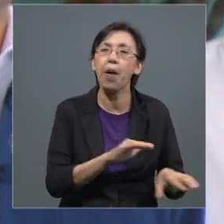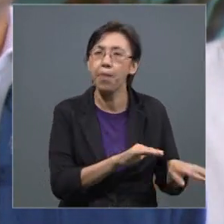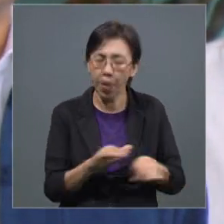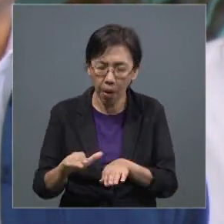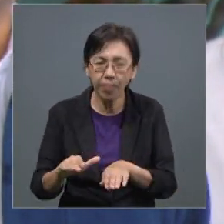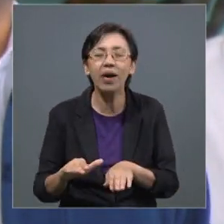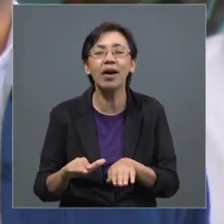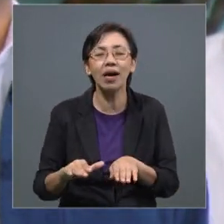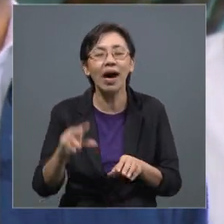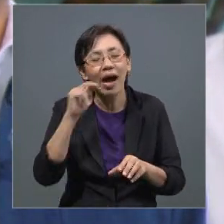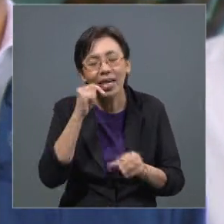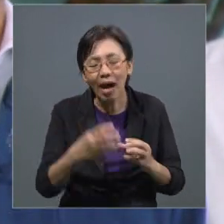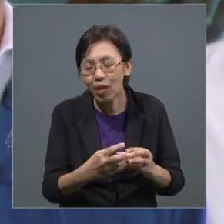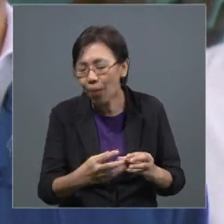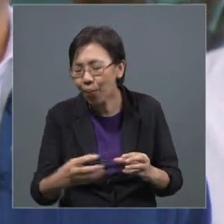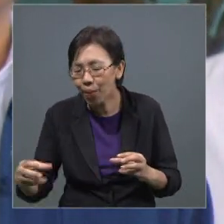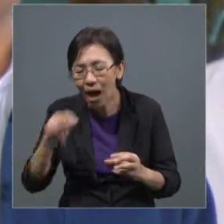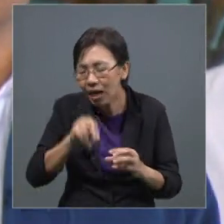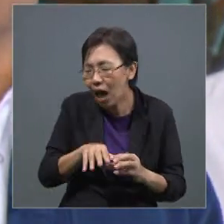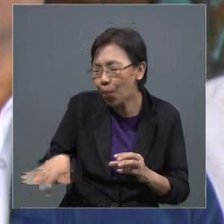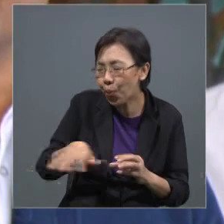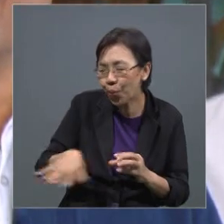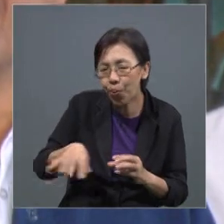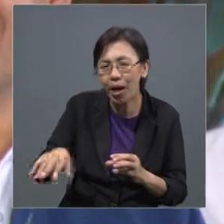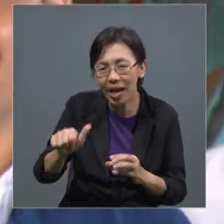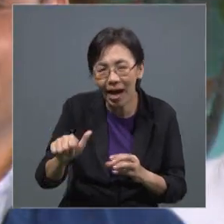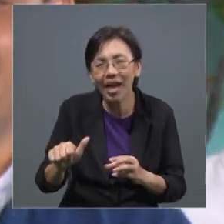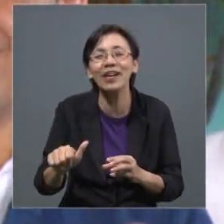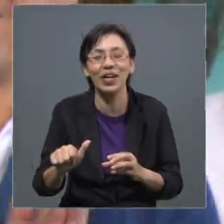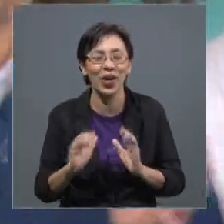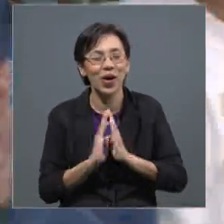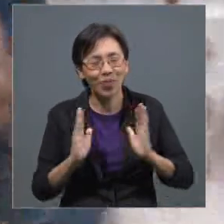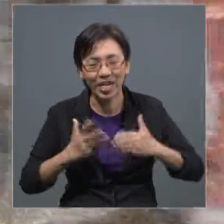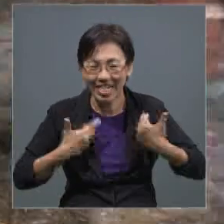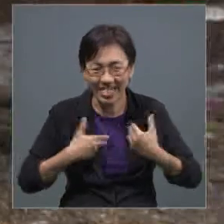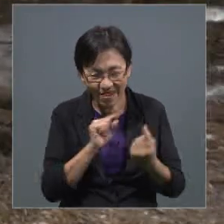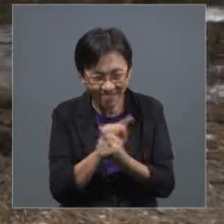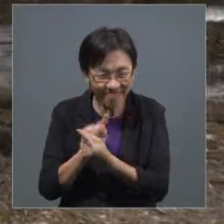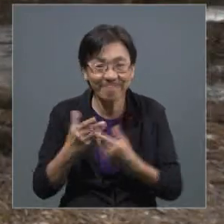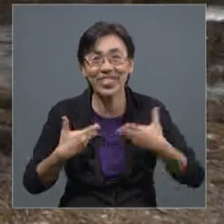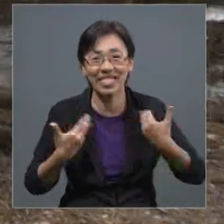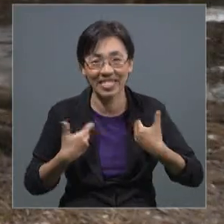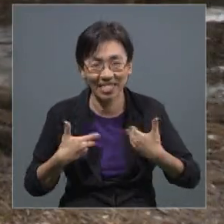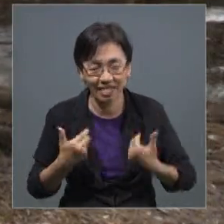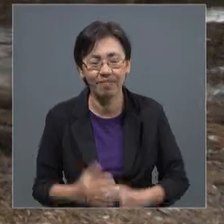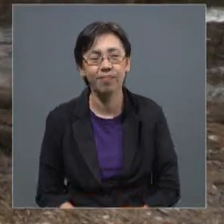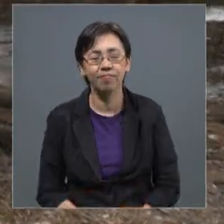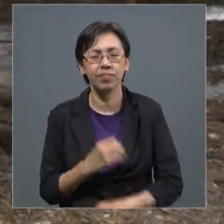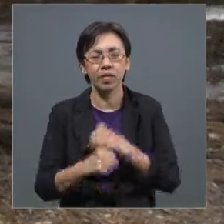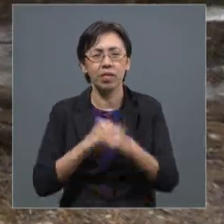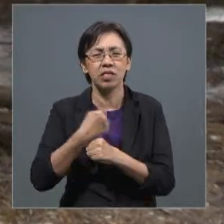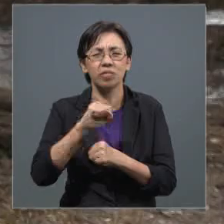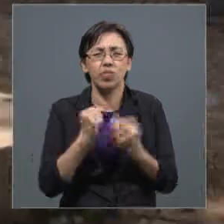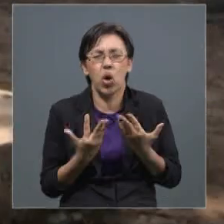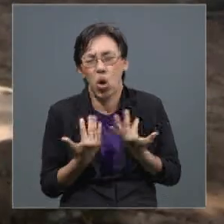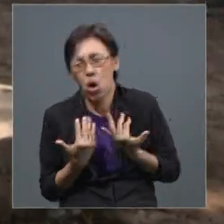จัดส่งไปทั่วๆทุกๆหมู่บ้านนะครับขอบคุณนะครับดีใจที่มาเจอกันวันนี้ครับสวัสดีครับ 10ปีที่รอคอยของช